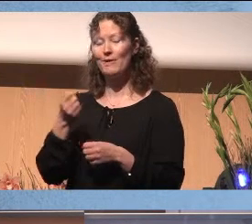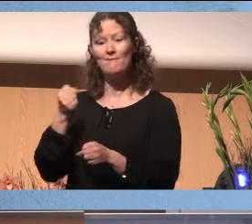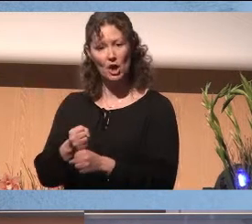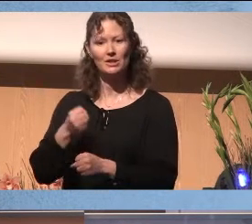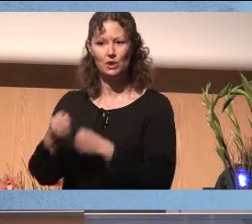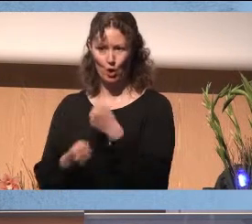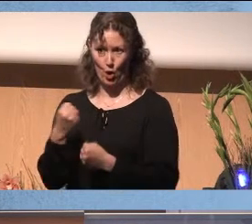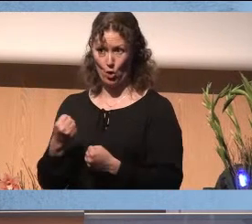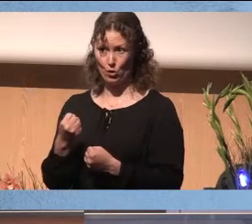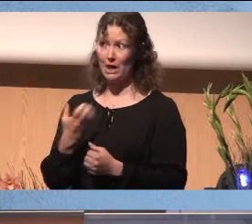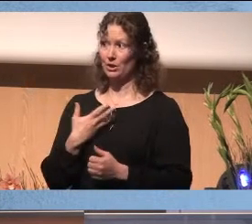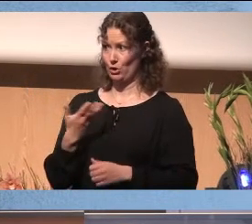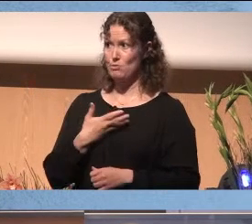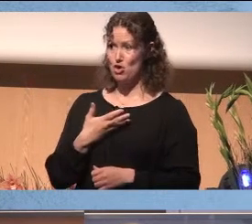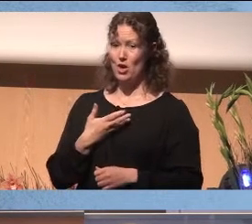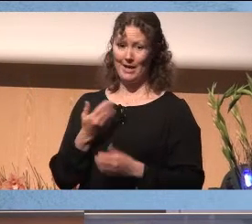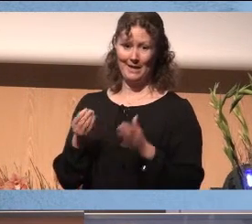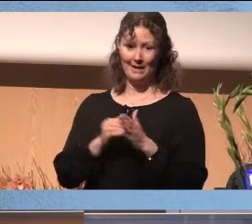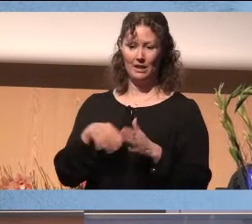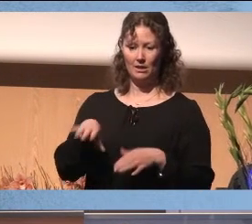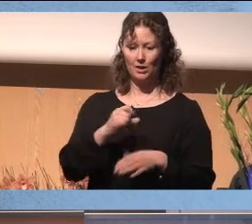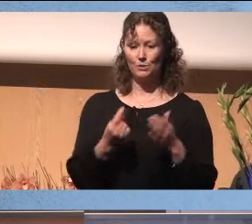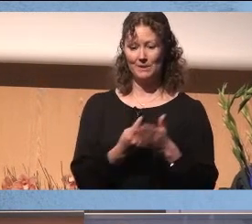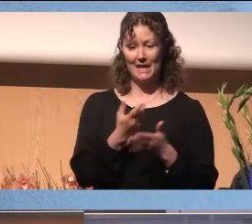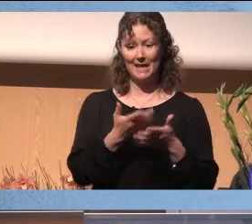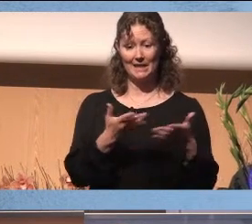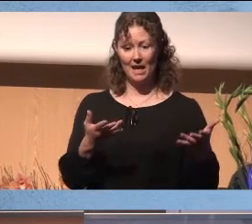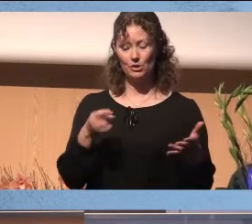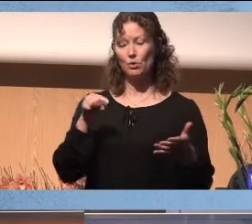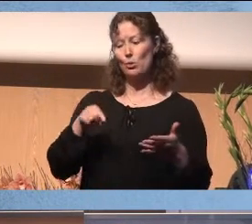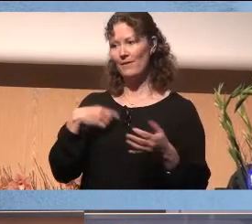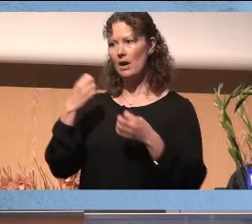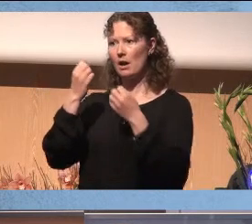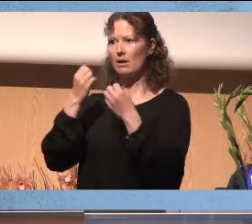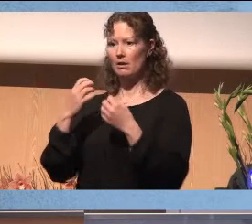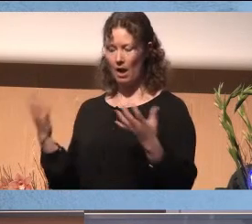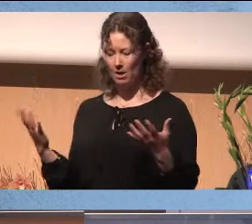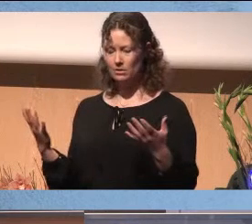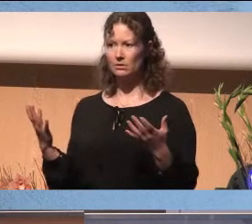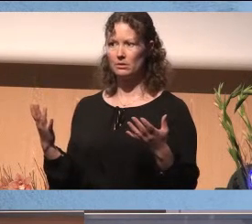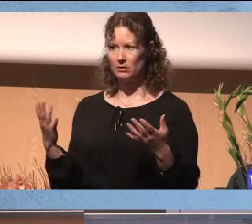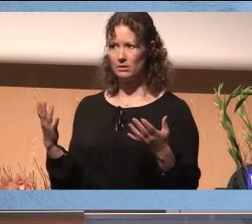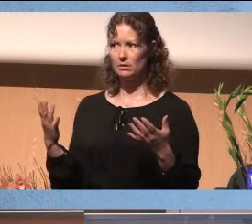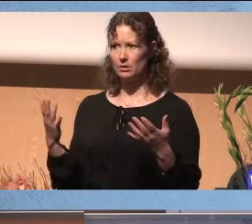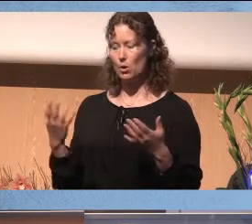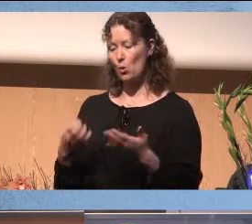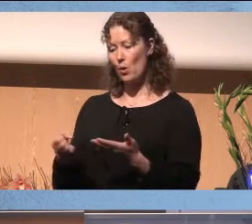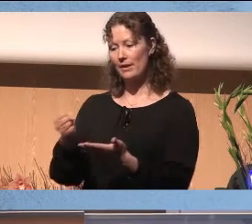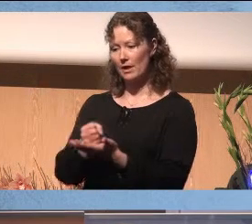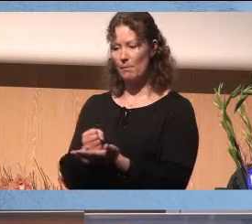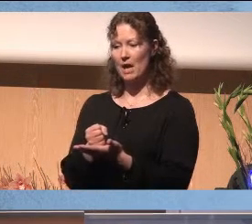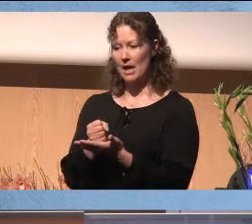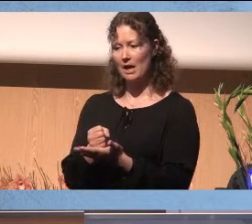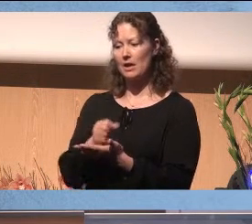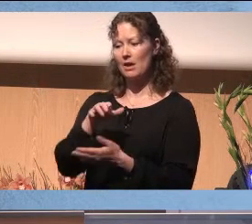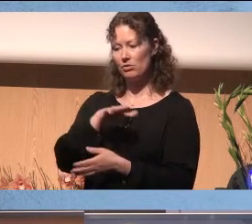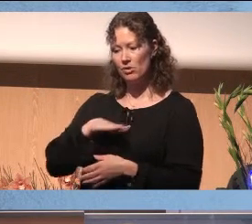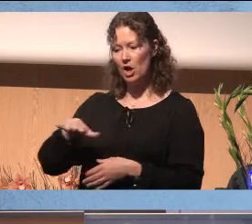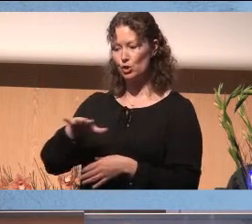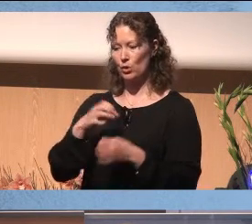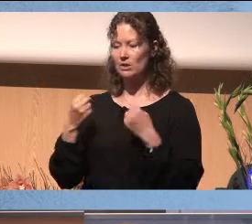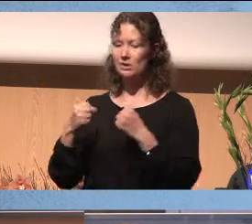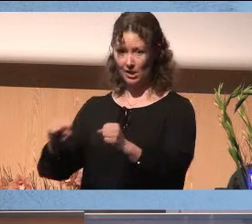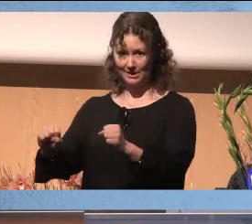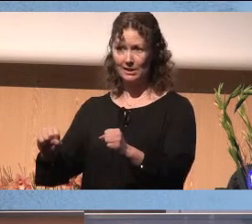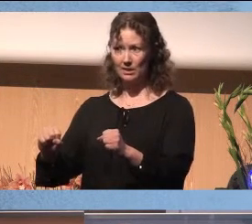Og det er ganske mye. I tillegg til alt det som skjer ute i tjenesten, så har vi nå klart å etablere en nasjonal